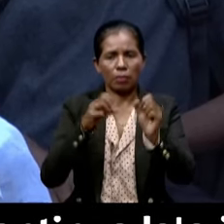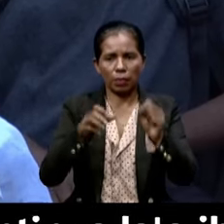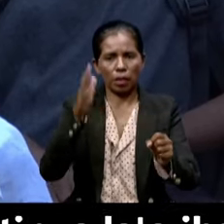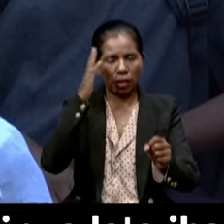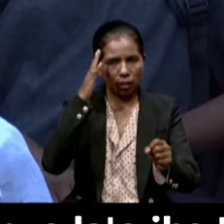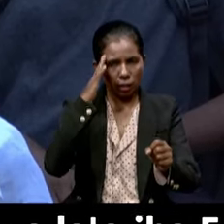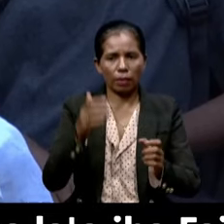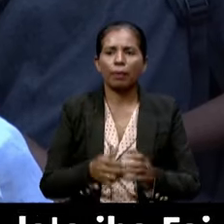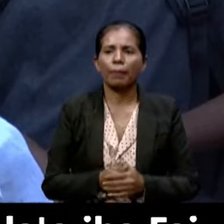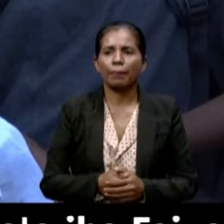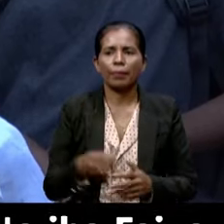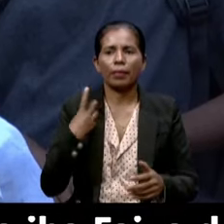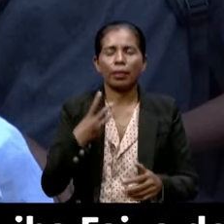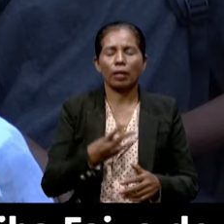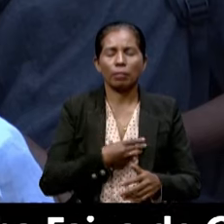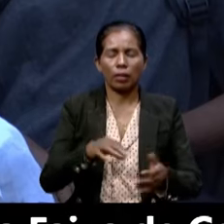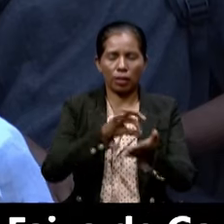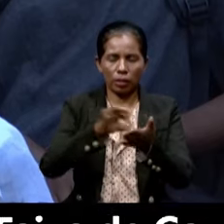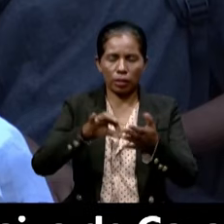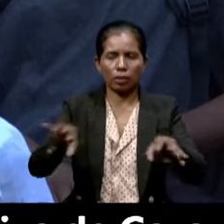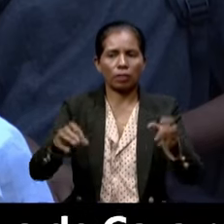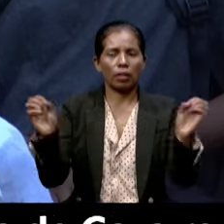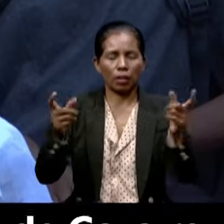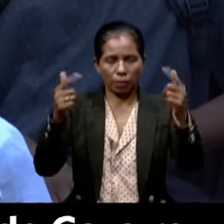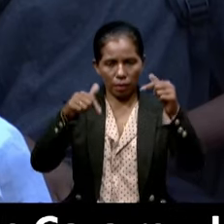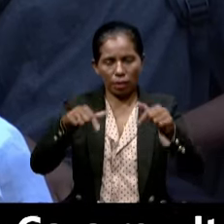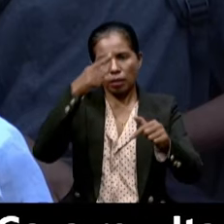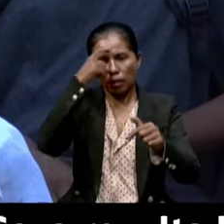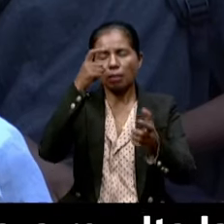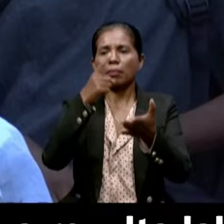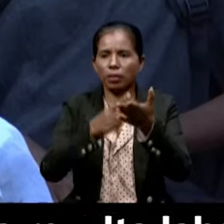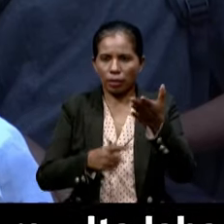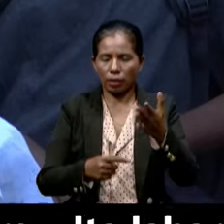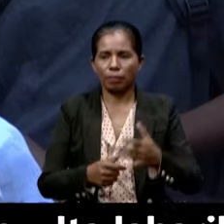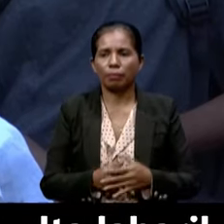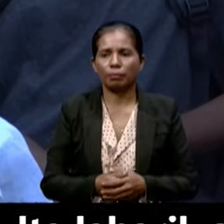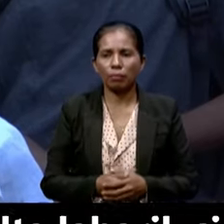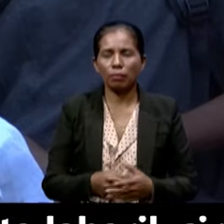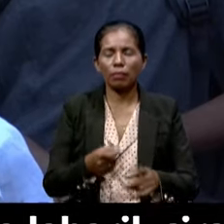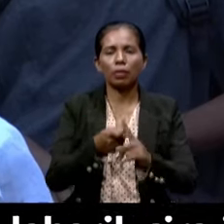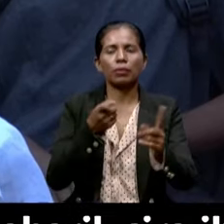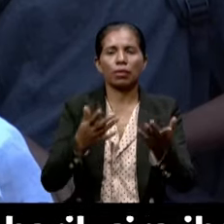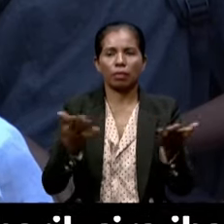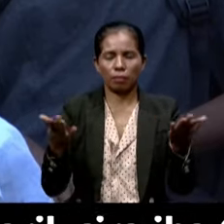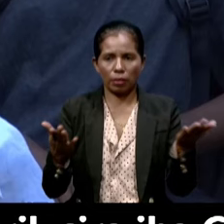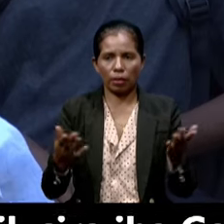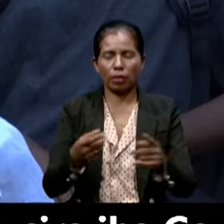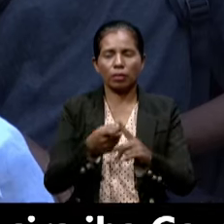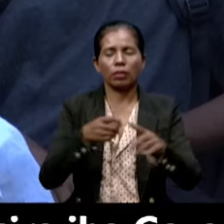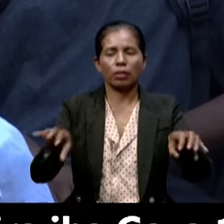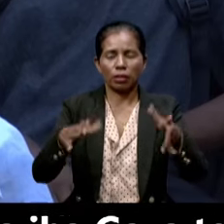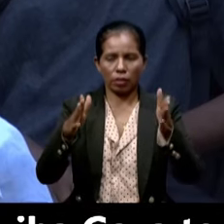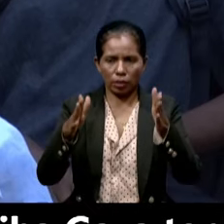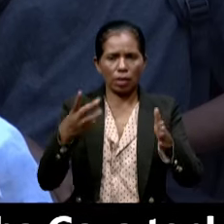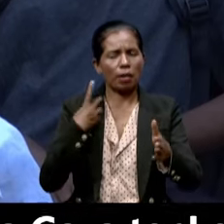kata ka aminya kontratu ne lamai ne tambah saida liu husi ne be husi sistema ne